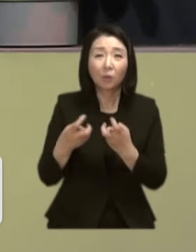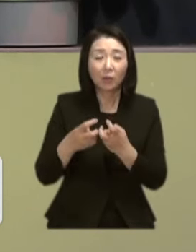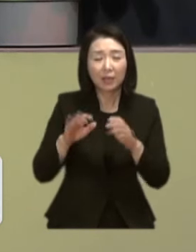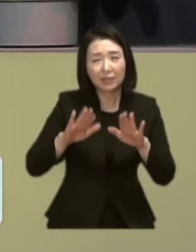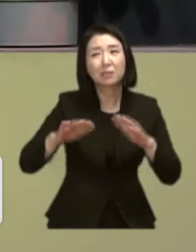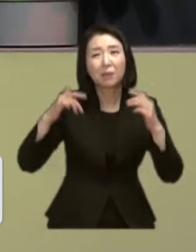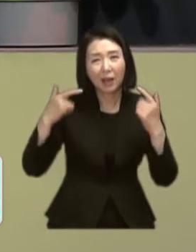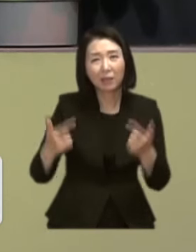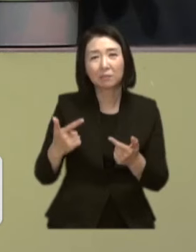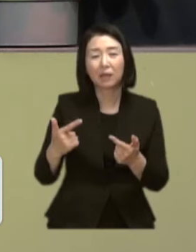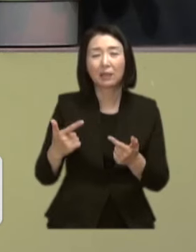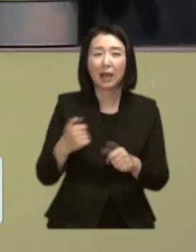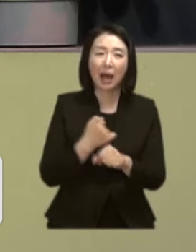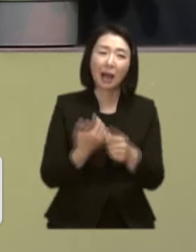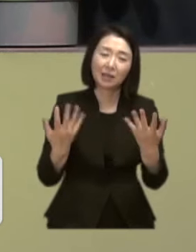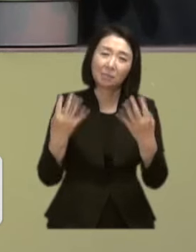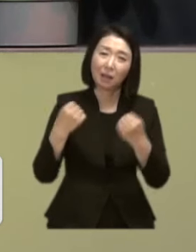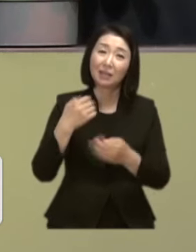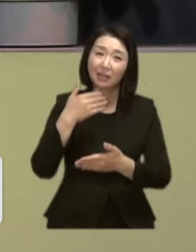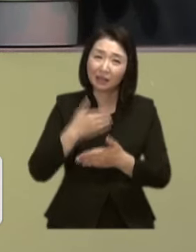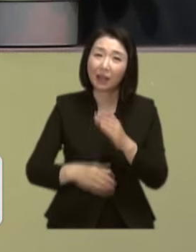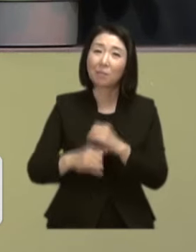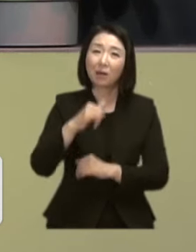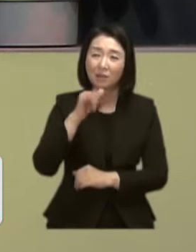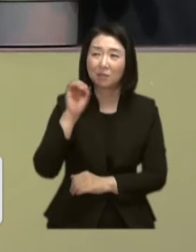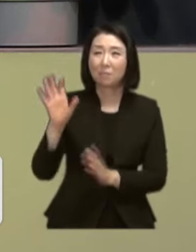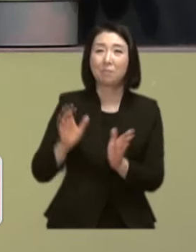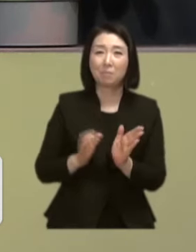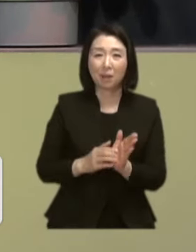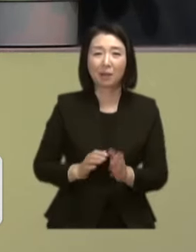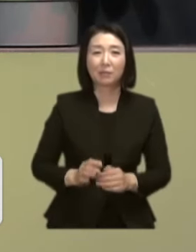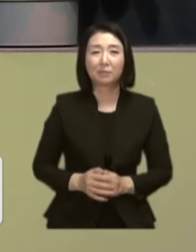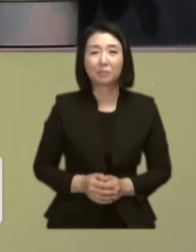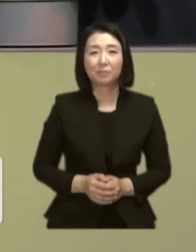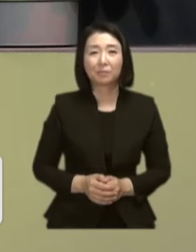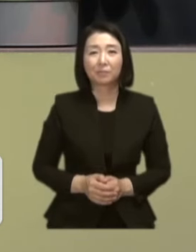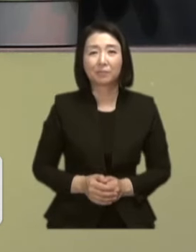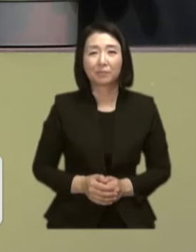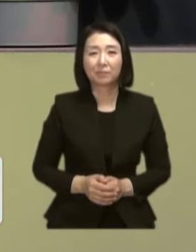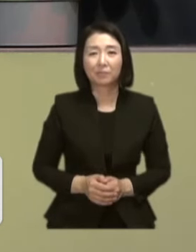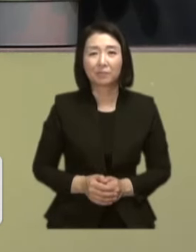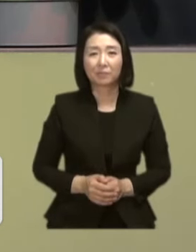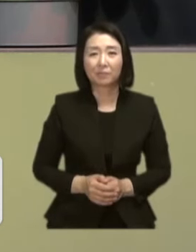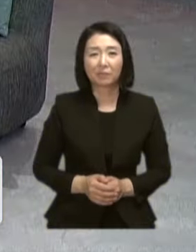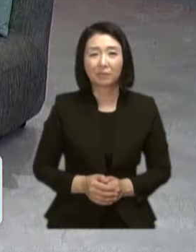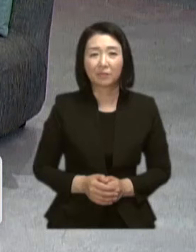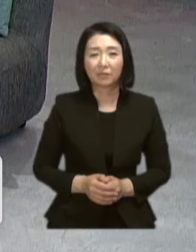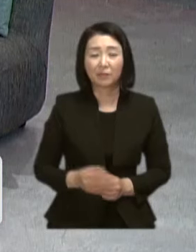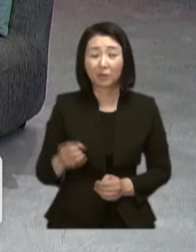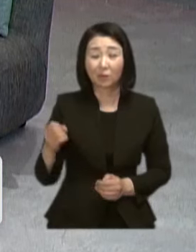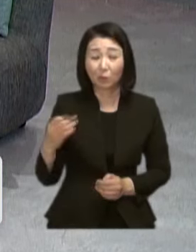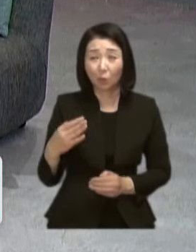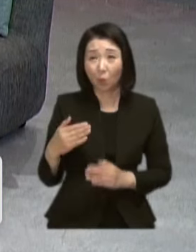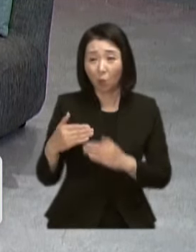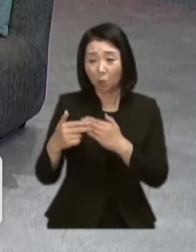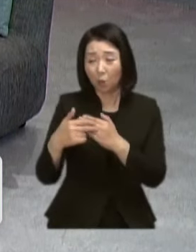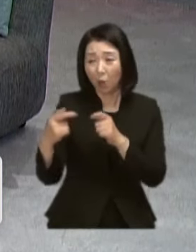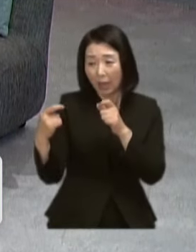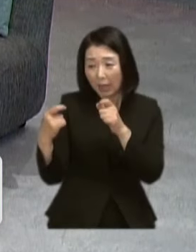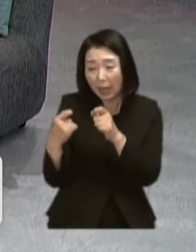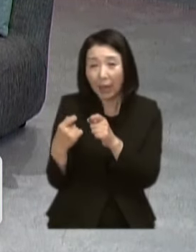일이 많이 있습니다. 그래서 그렇게 했고 또 마침 또 산모도 왔고 해서 연락이 돼서 가까운 병원에 갔습니다. 네. 갔더니 의사가 당장 지금